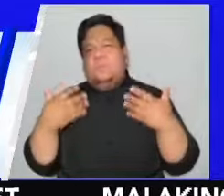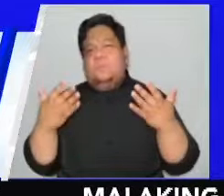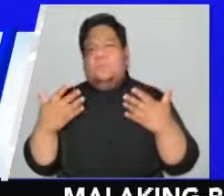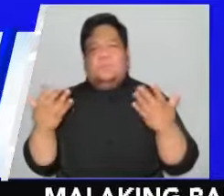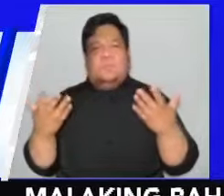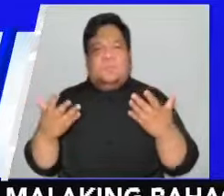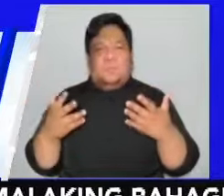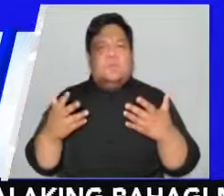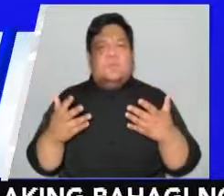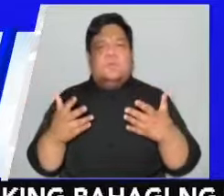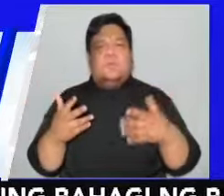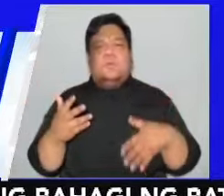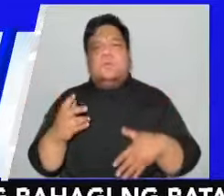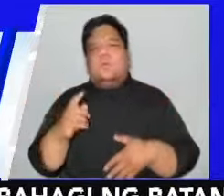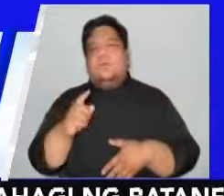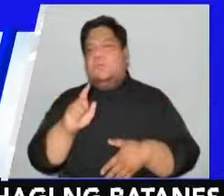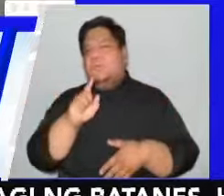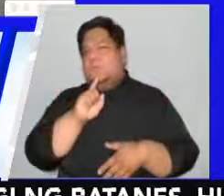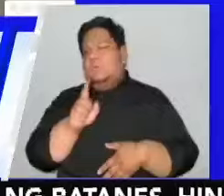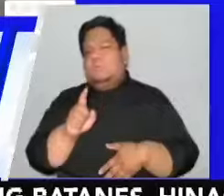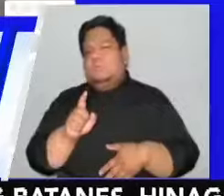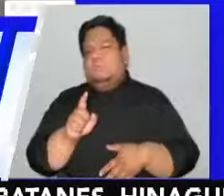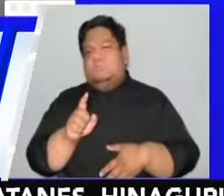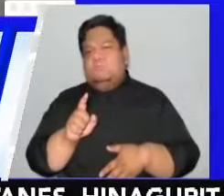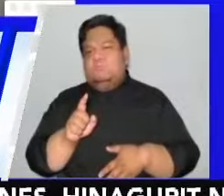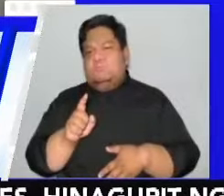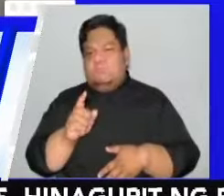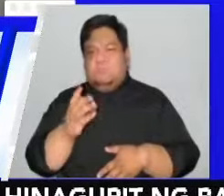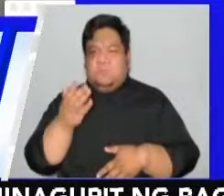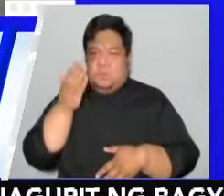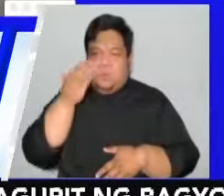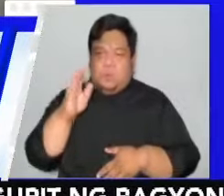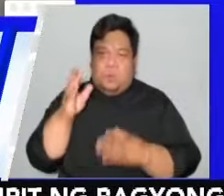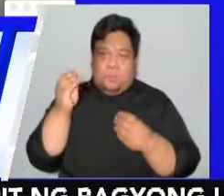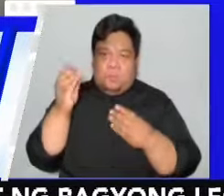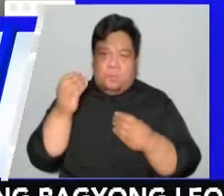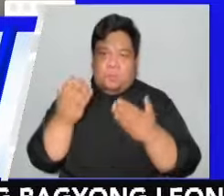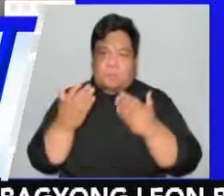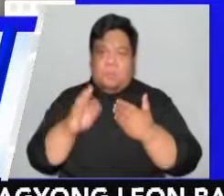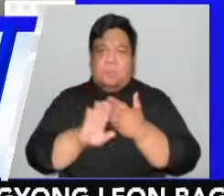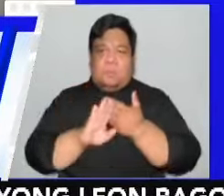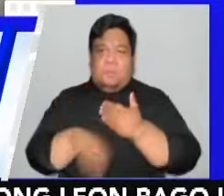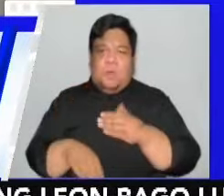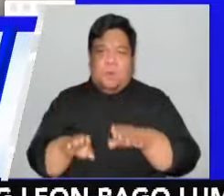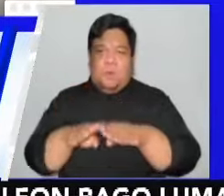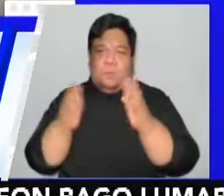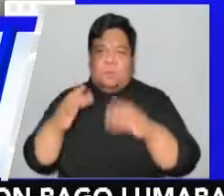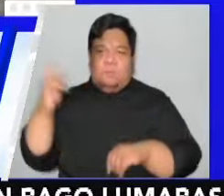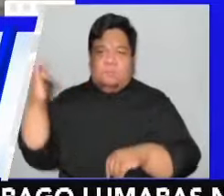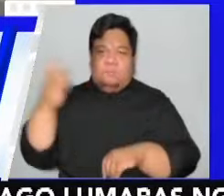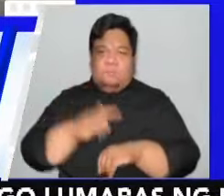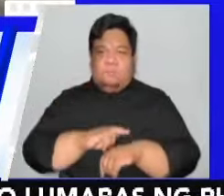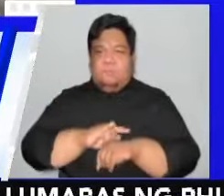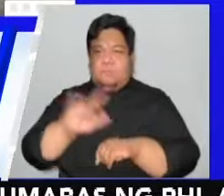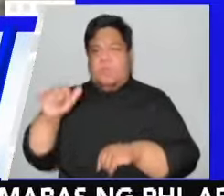ay, ina-assume lang natin, baka mag-resume na yung kanila mga canceled flight kahapon dahil nga doon sa bagyong